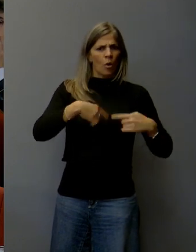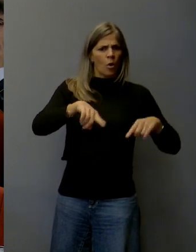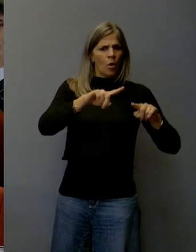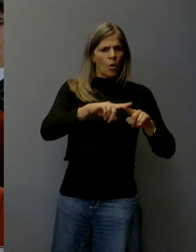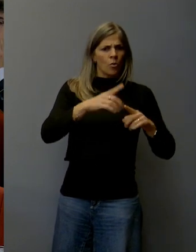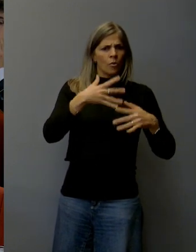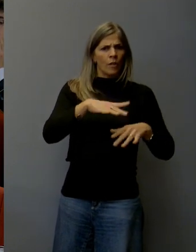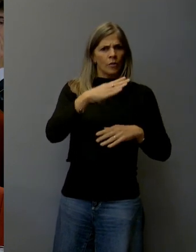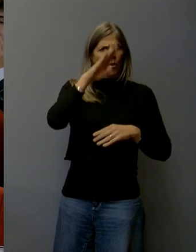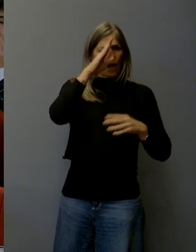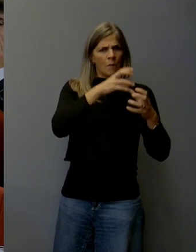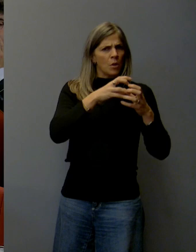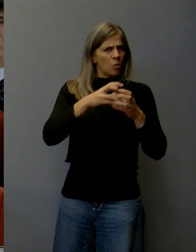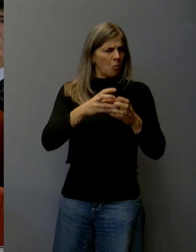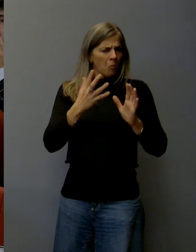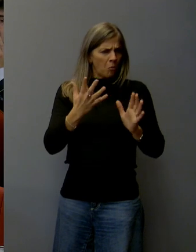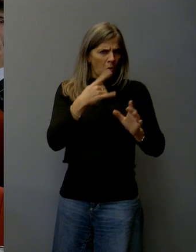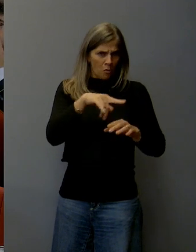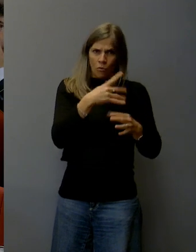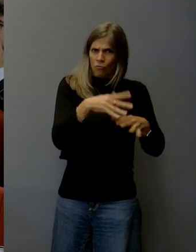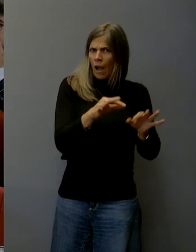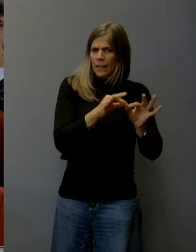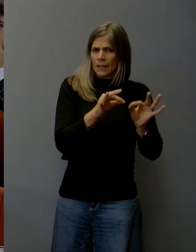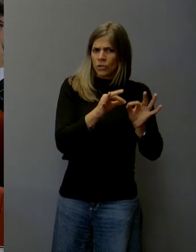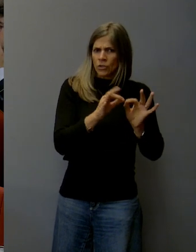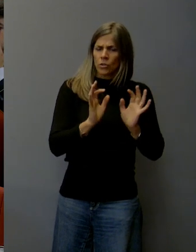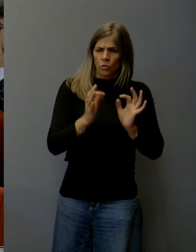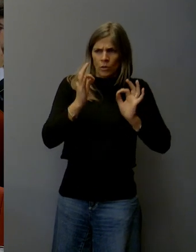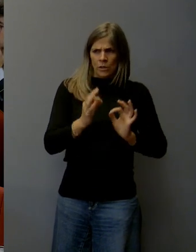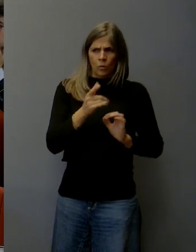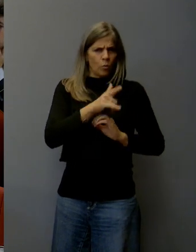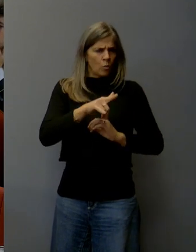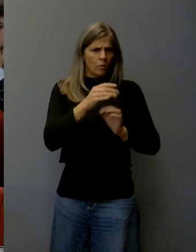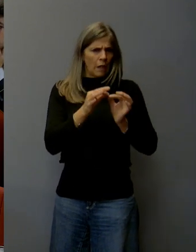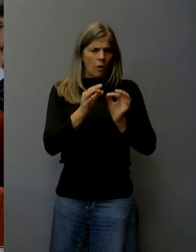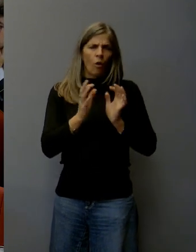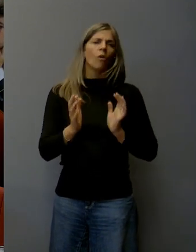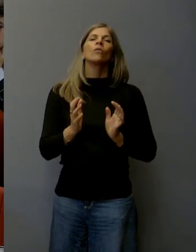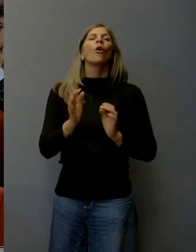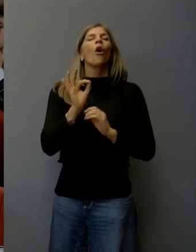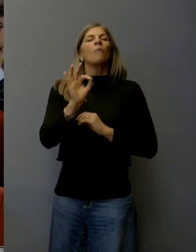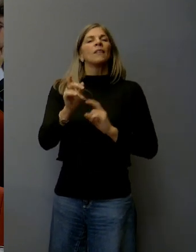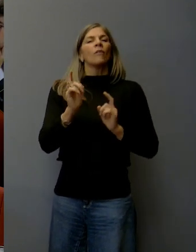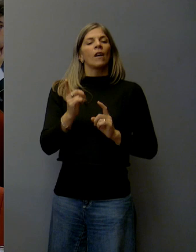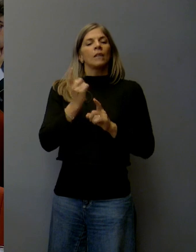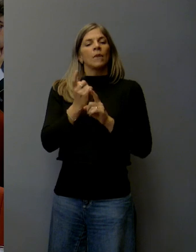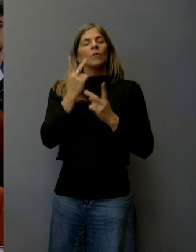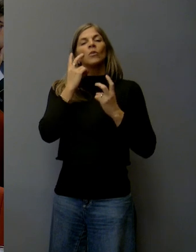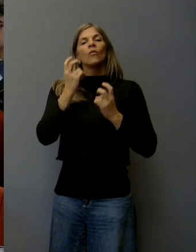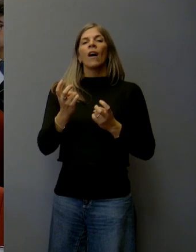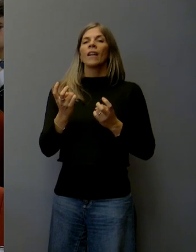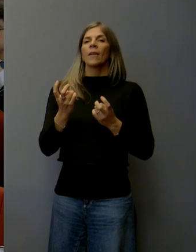non ho nessuna Cioè non posso pensare che non sia così di trovare un modo di collaborazione